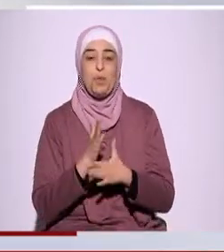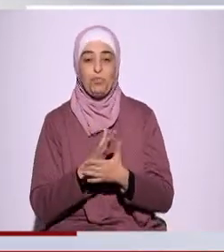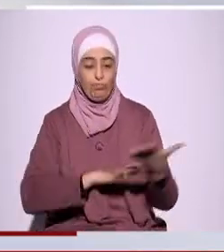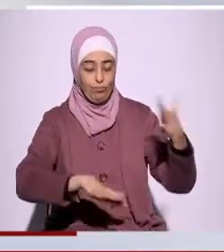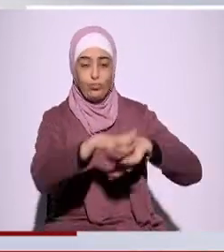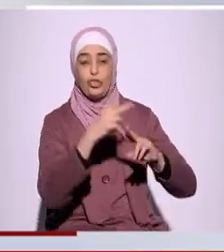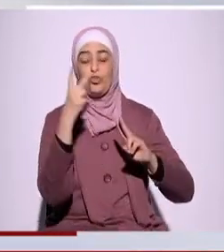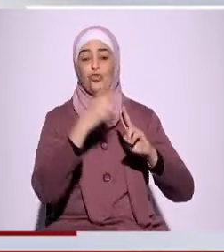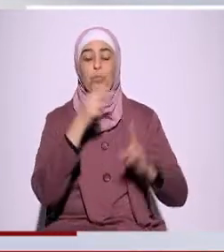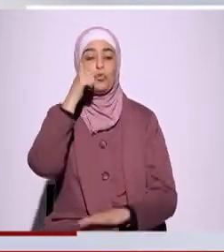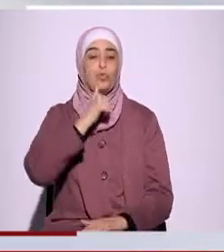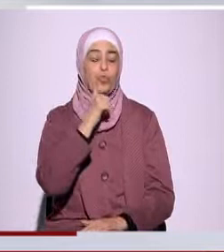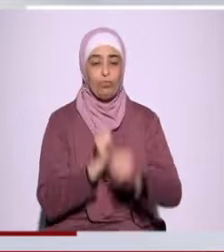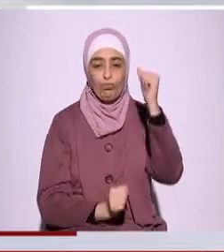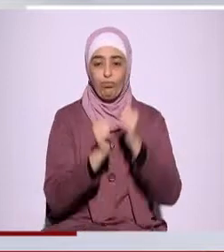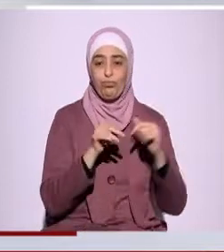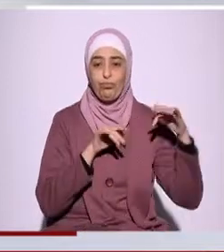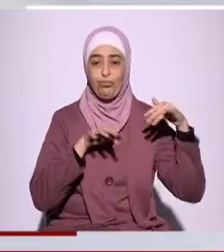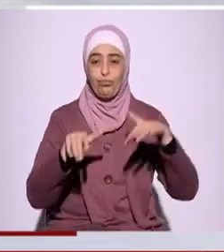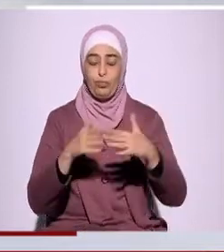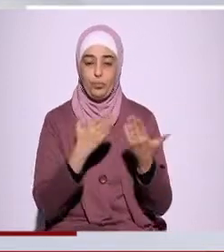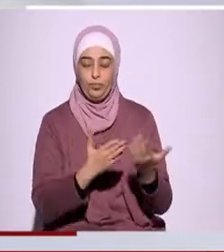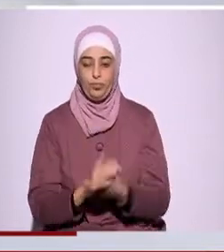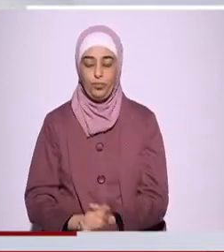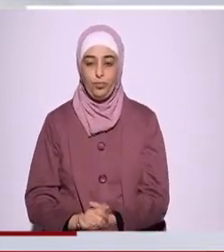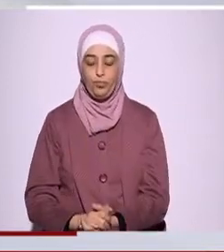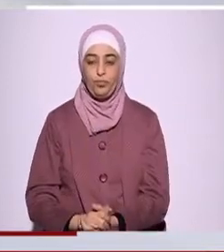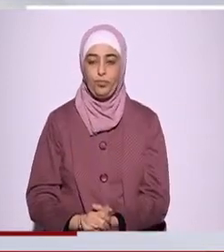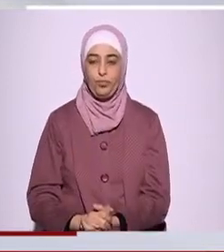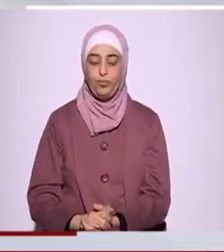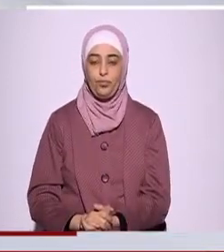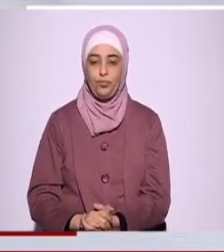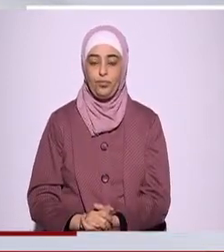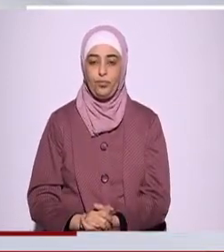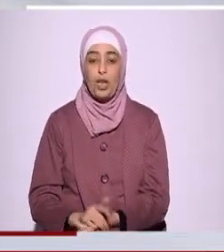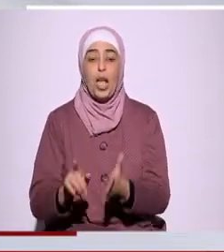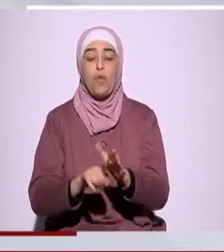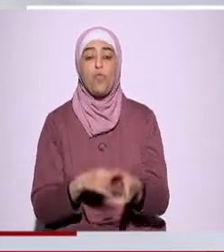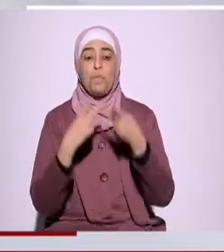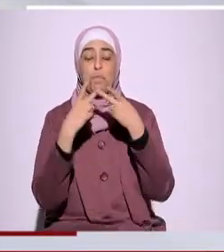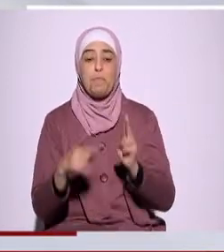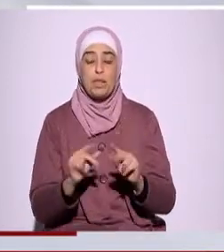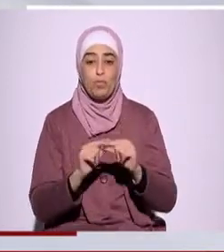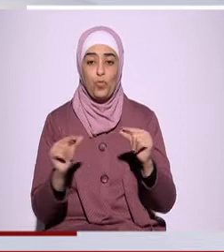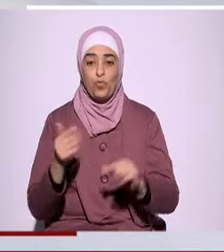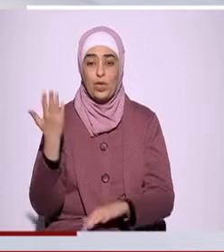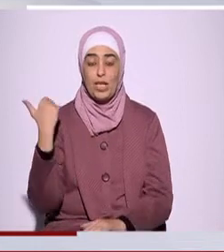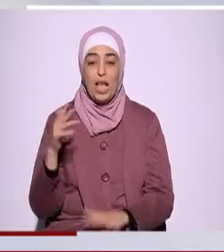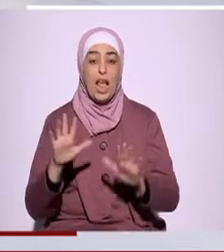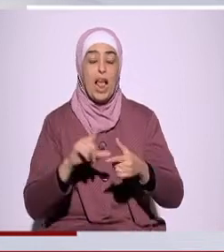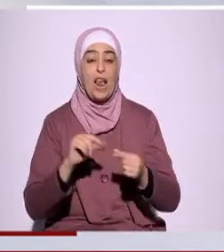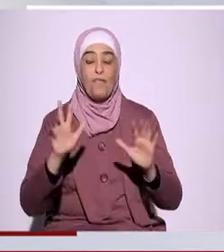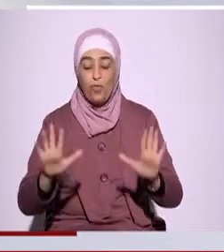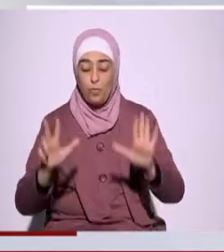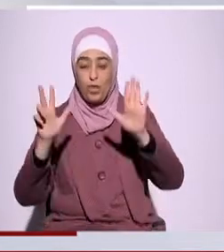للجموع الشعب السوداني التي ظلت تخرج بانسياب منذ ديسمبر